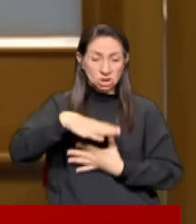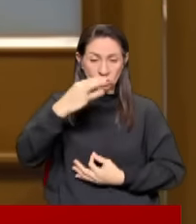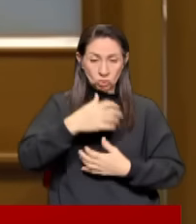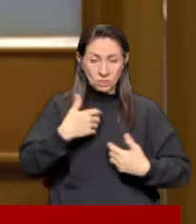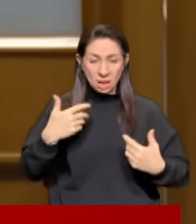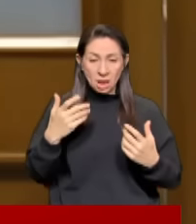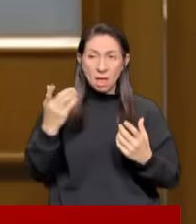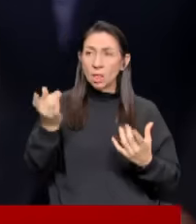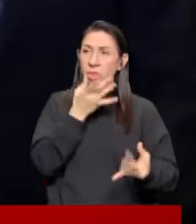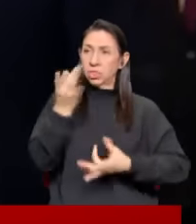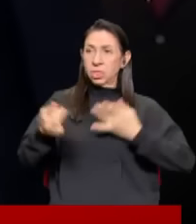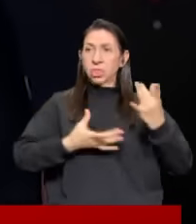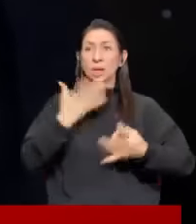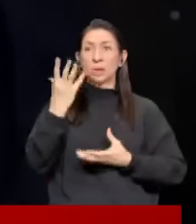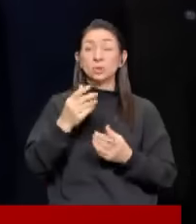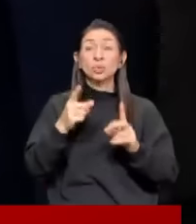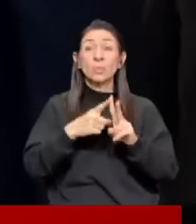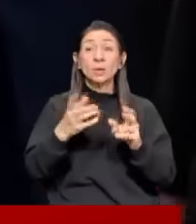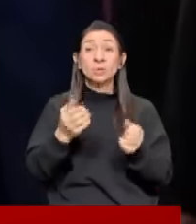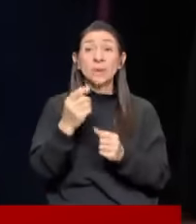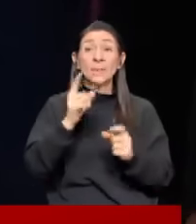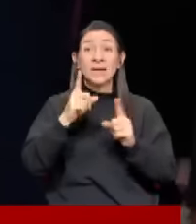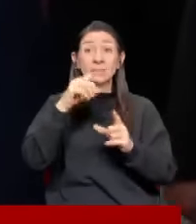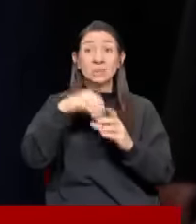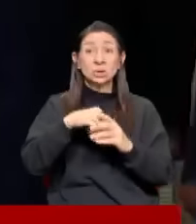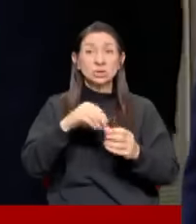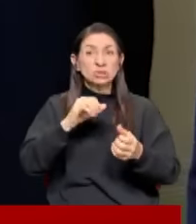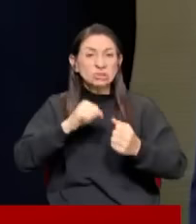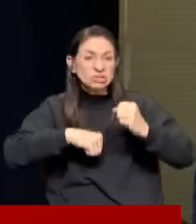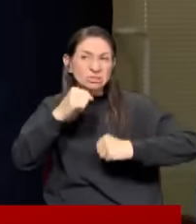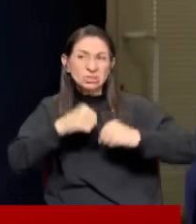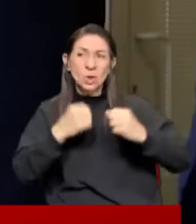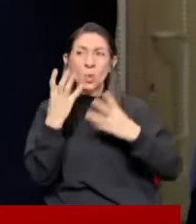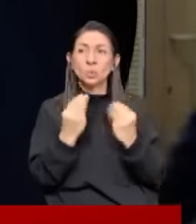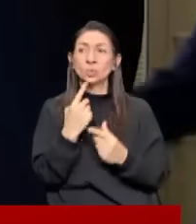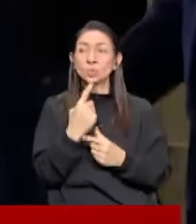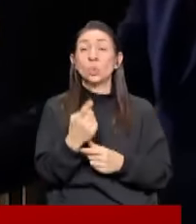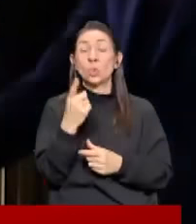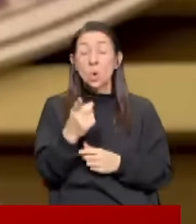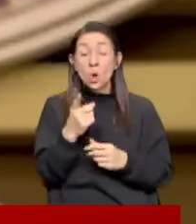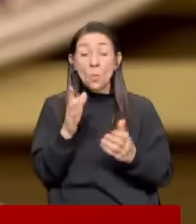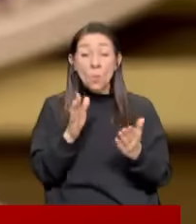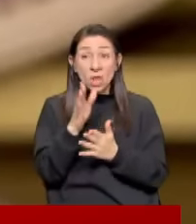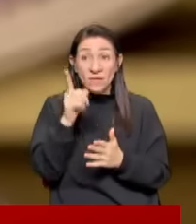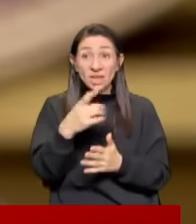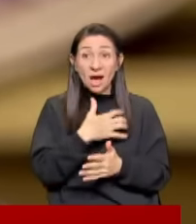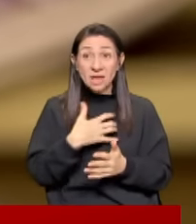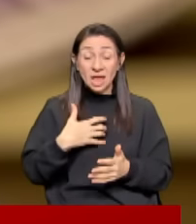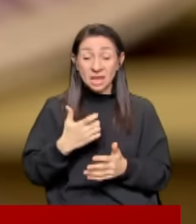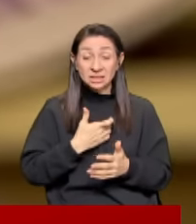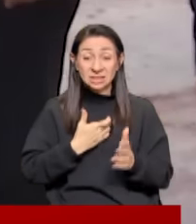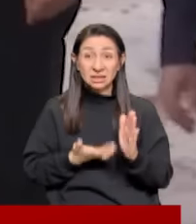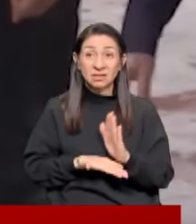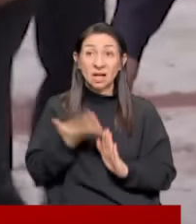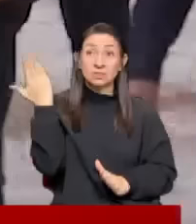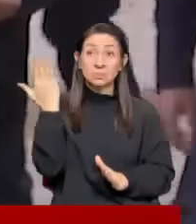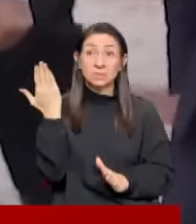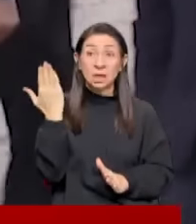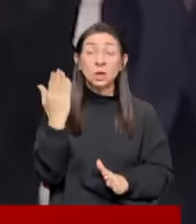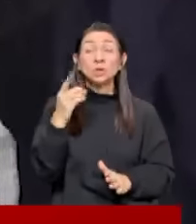ihlal edilir hale geldi. Numan Kurtulmuş yargı içindeki sürtüşme olarak niteliyor yaşananları. Muhalefet anayasanın ortadan